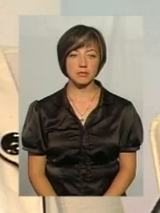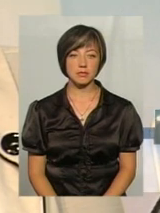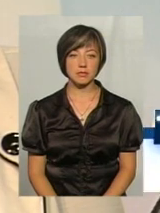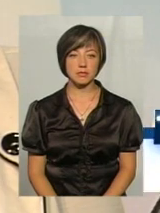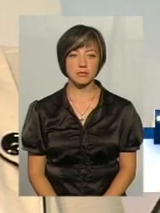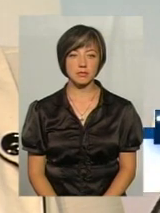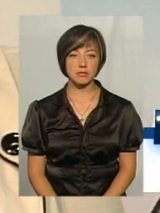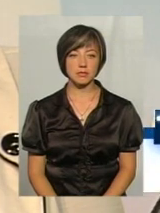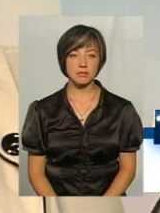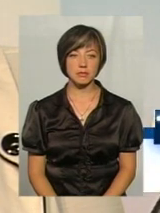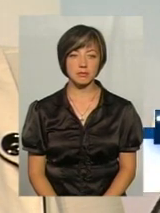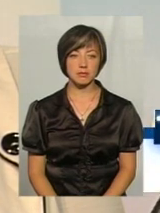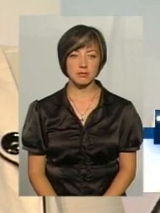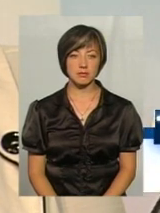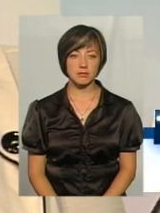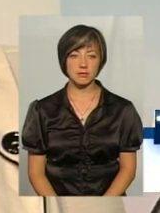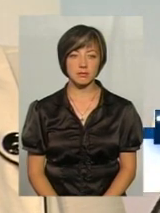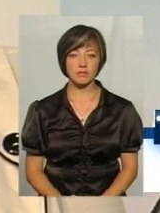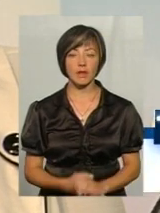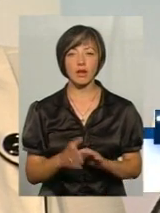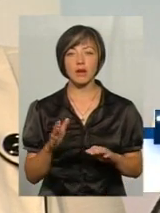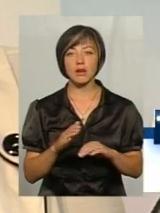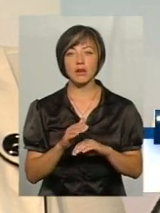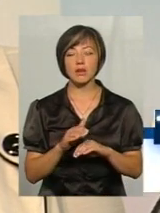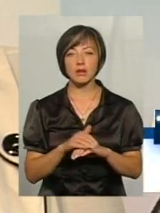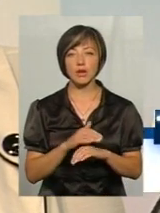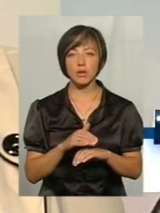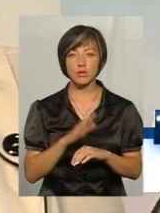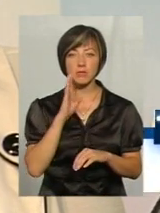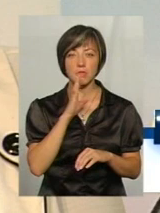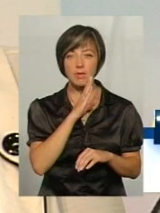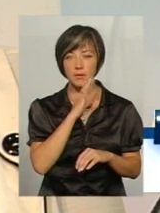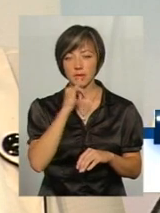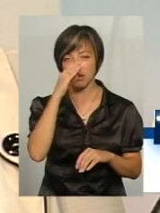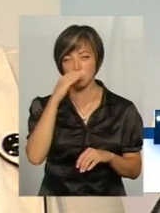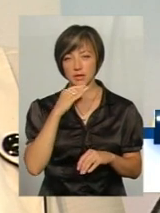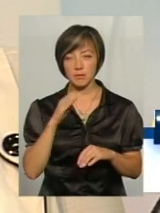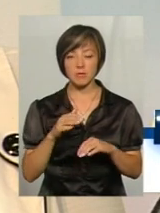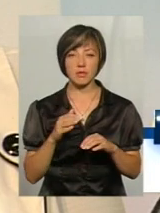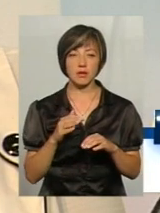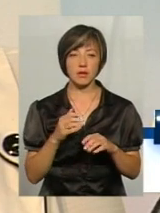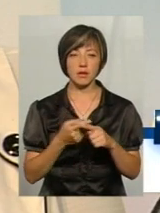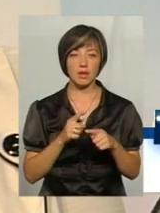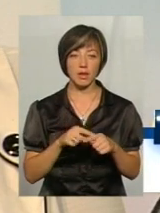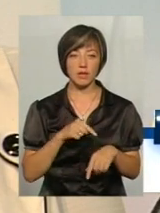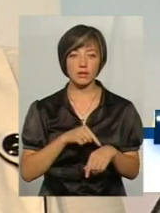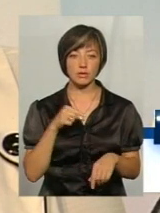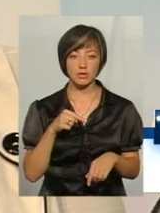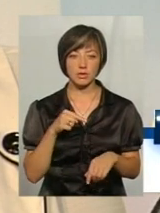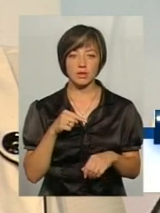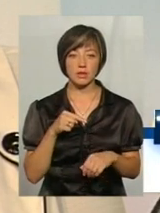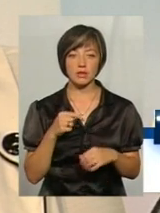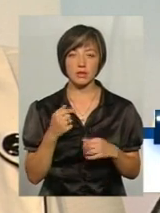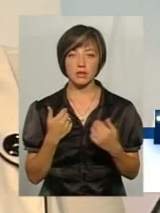мілі мами, мілі отці, пожалуйста, не издевайтесь так, как я на своей шкуре.